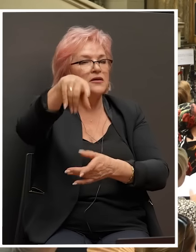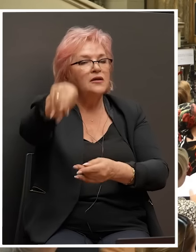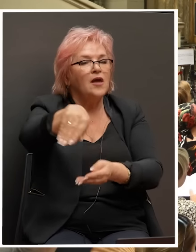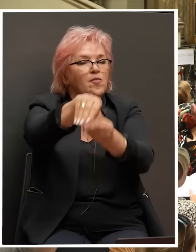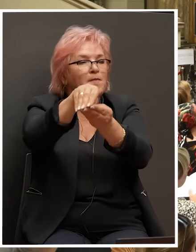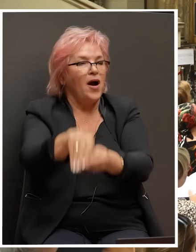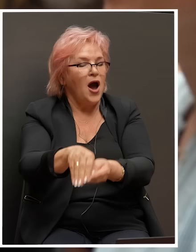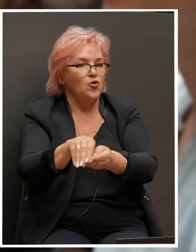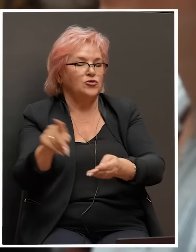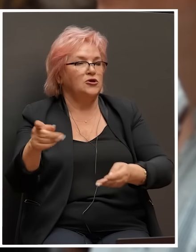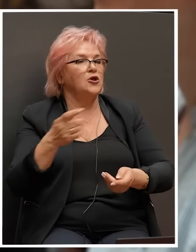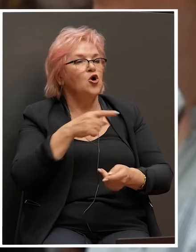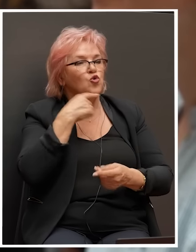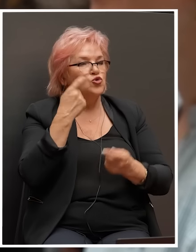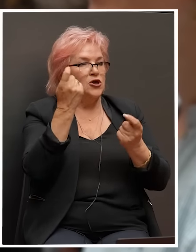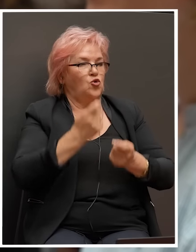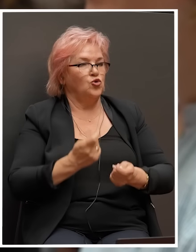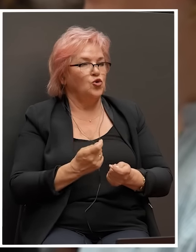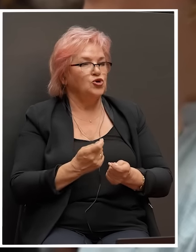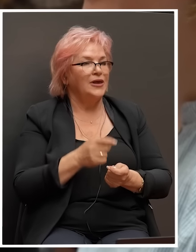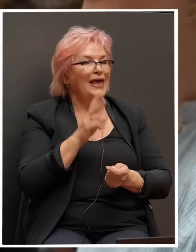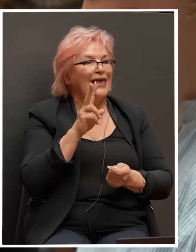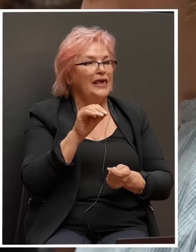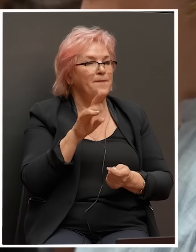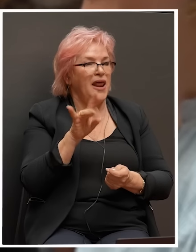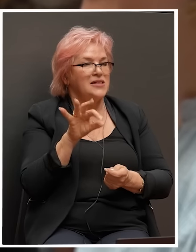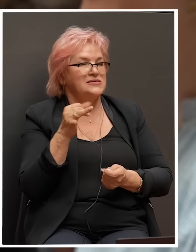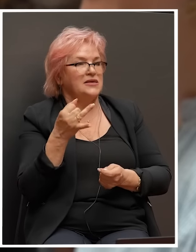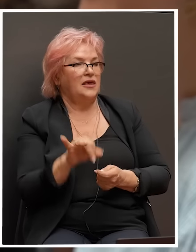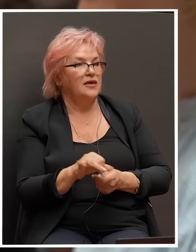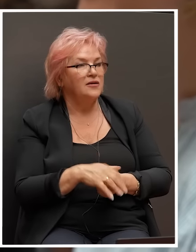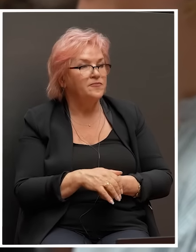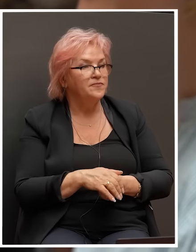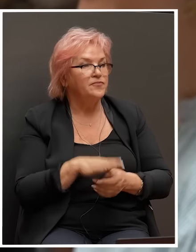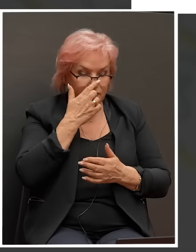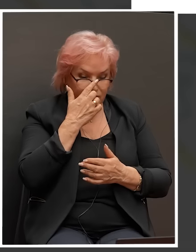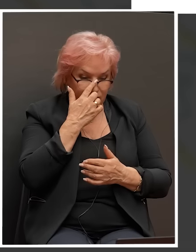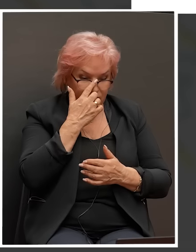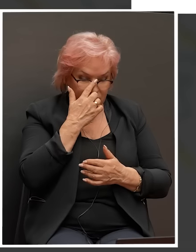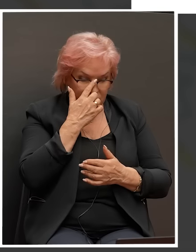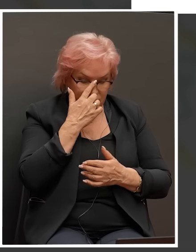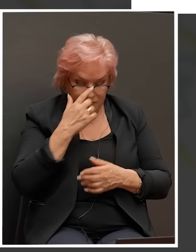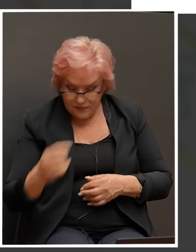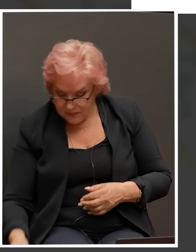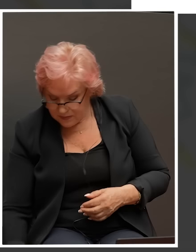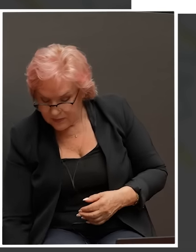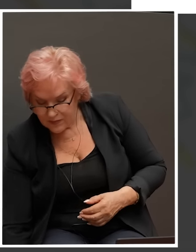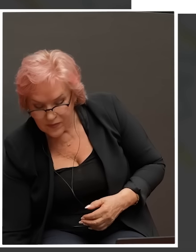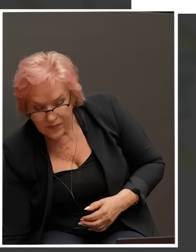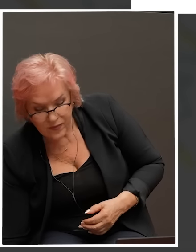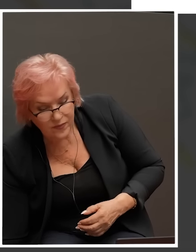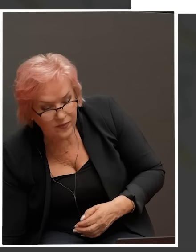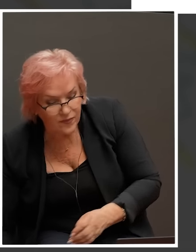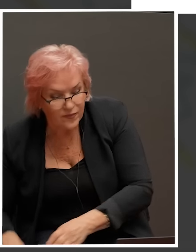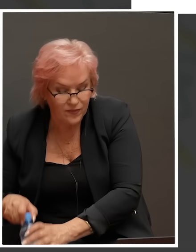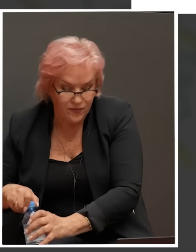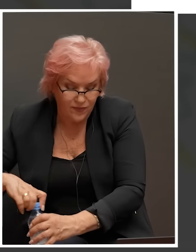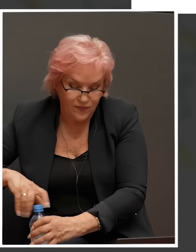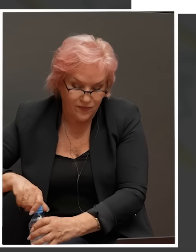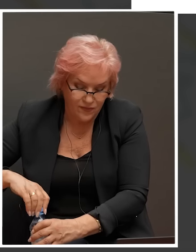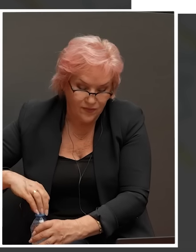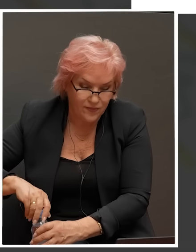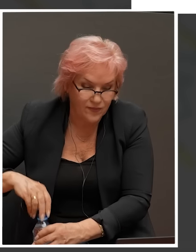там не последний русский художник Арест Иванович Кипринский. Значит, вот, прекрасно. Вот на этой схеме